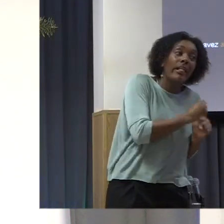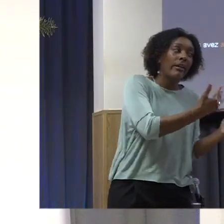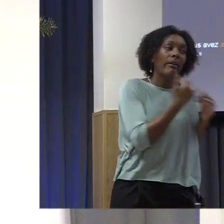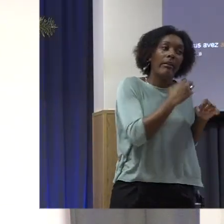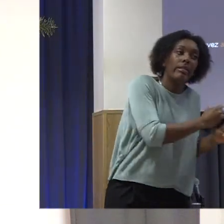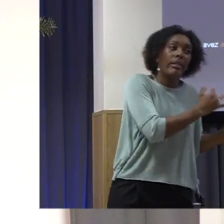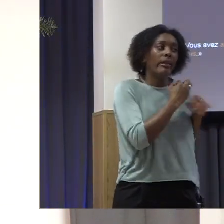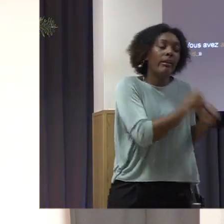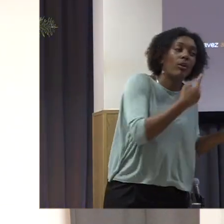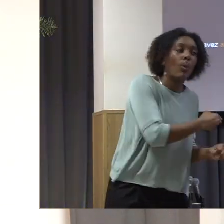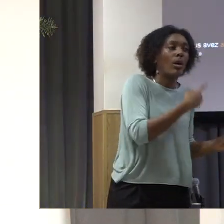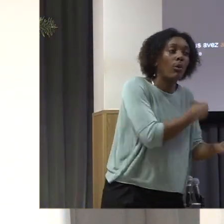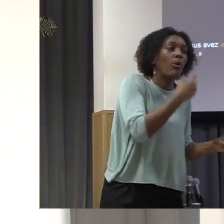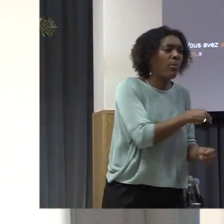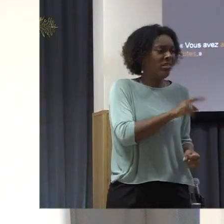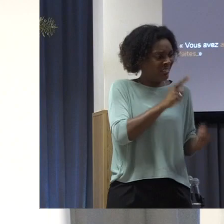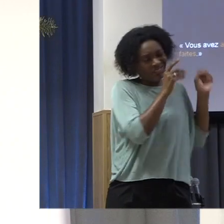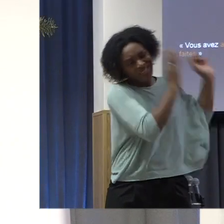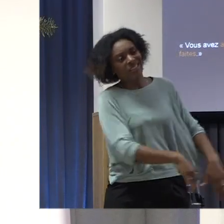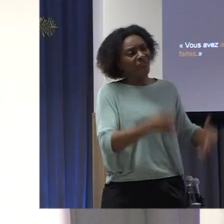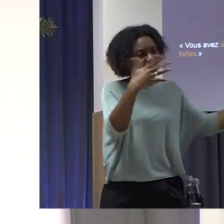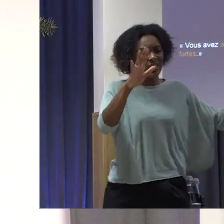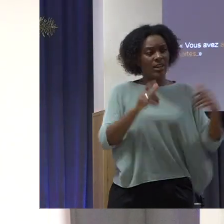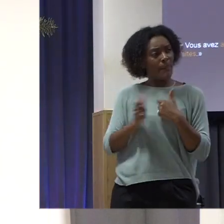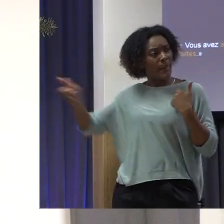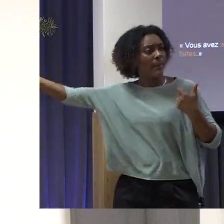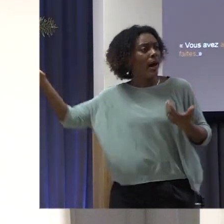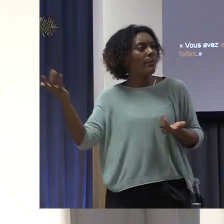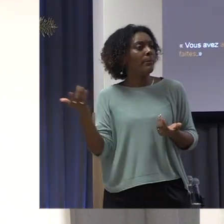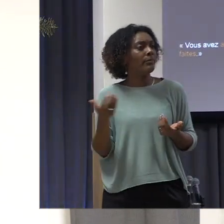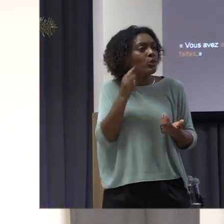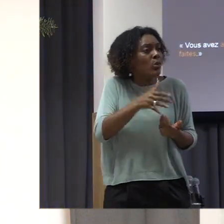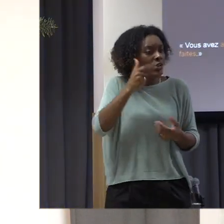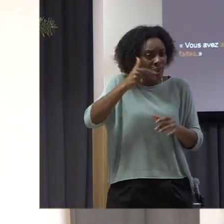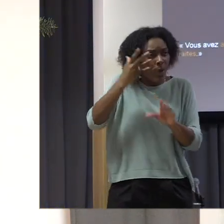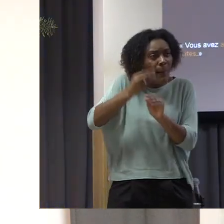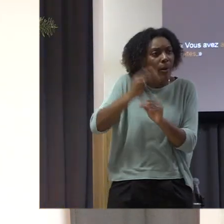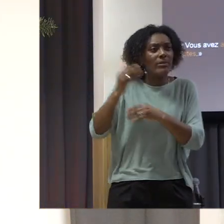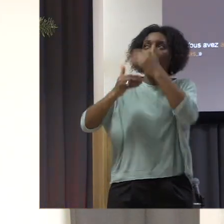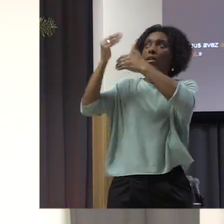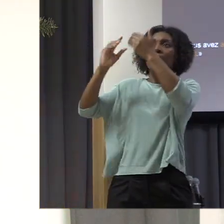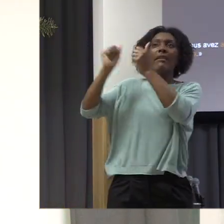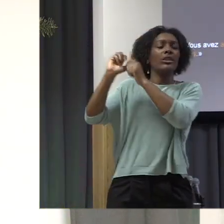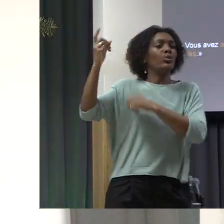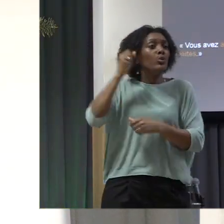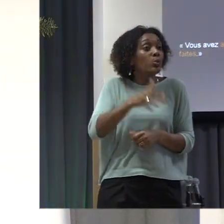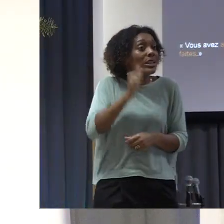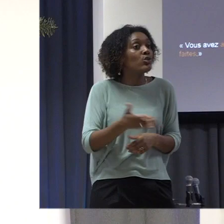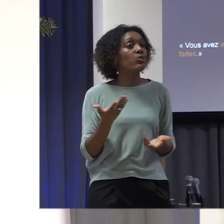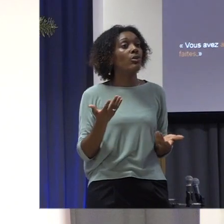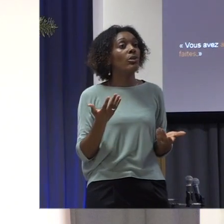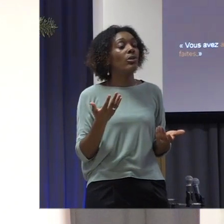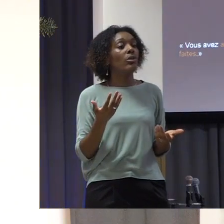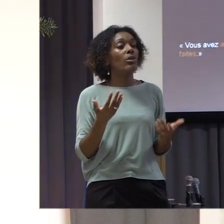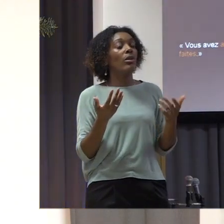démarche, c'est jour après jour de chercher justement à apprendre et à grandir dans cela. Et donc, pour apprendre comment plaire